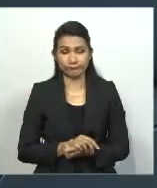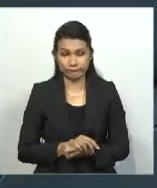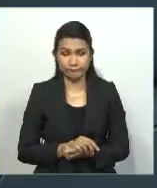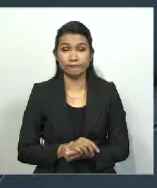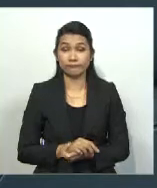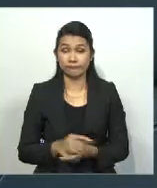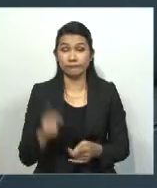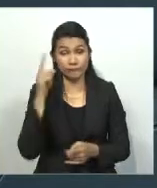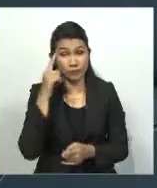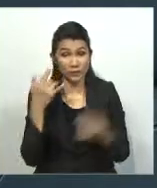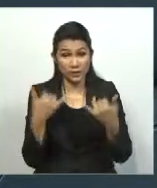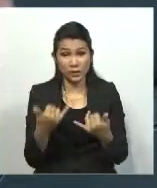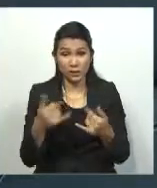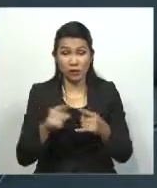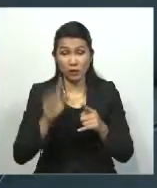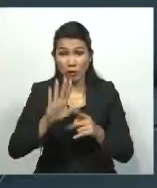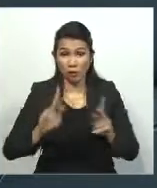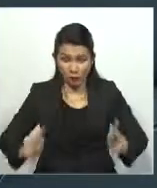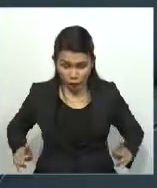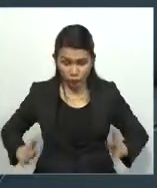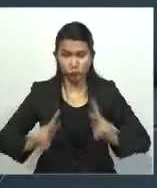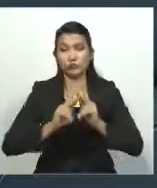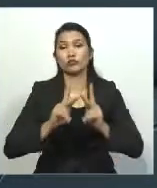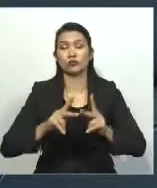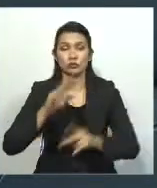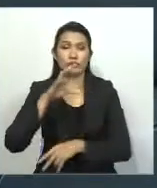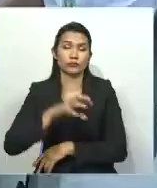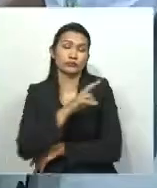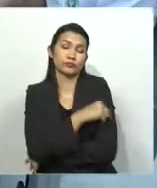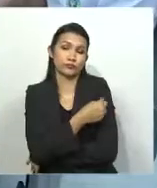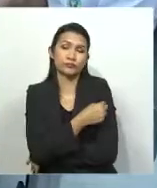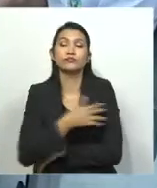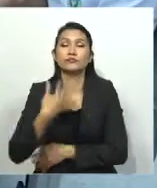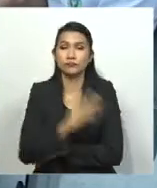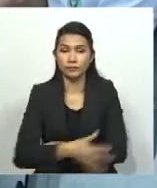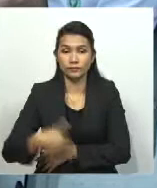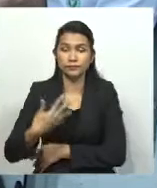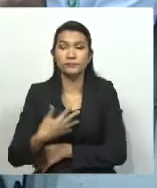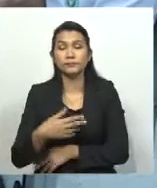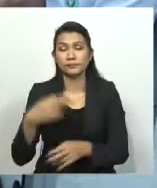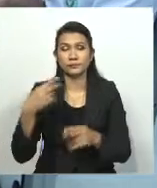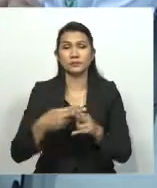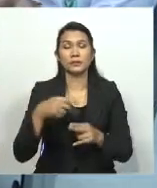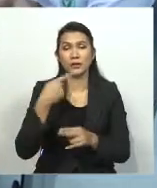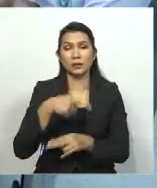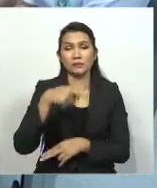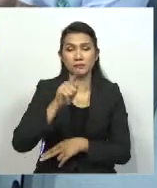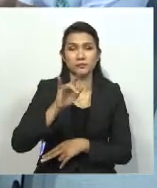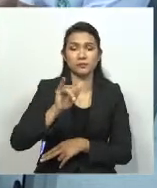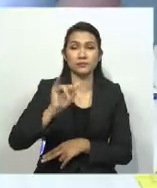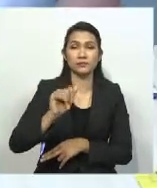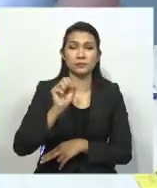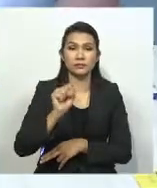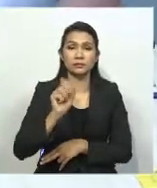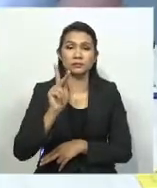ไปดูนะครับมาตรการต่างๆของทางกระทรวงสาธารณสุขนะครับนายแพทย์ปิยสกลสกลสัตยาธ